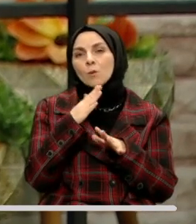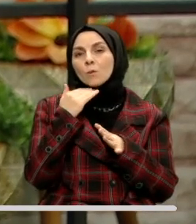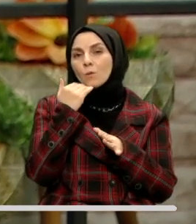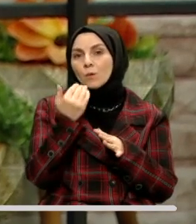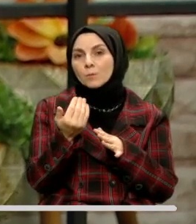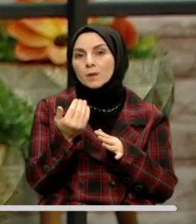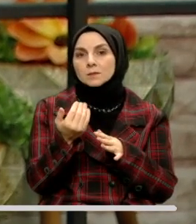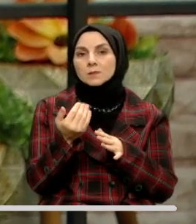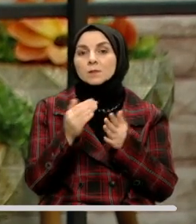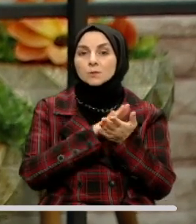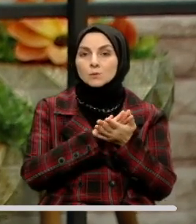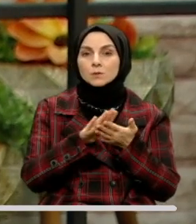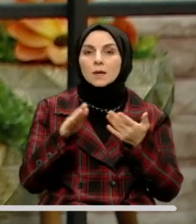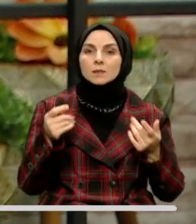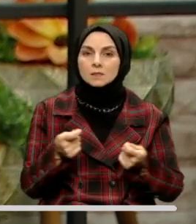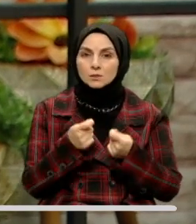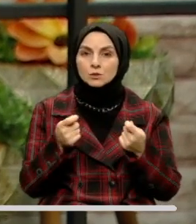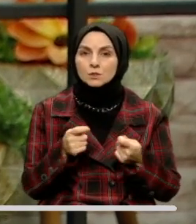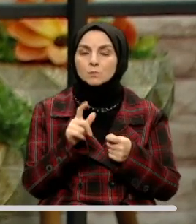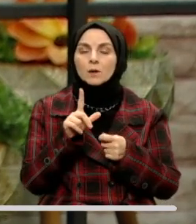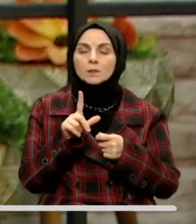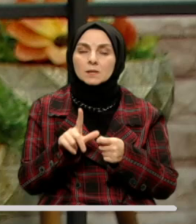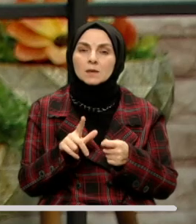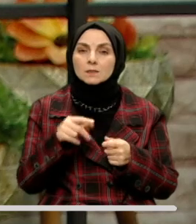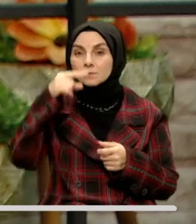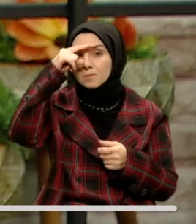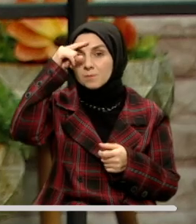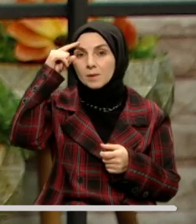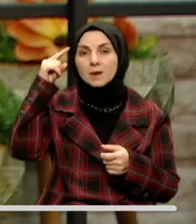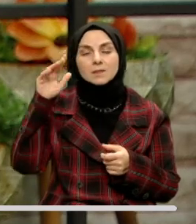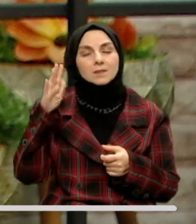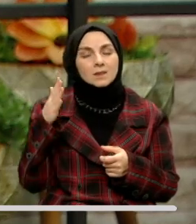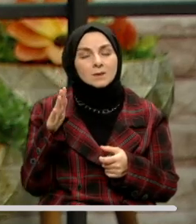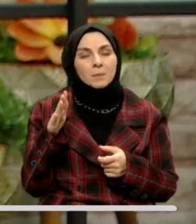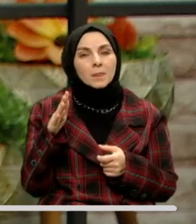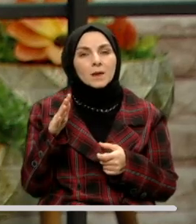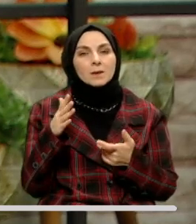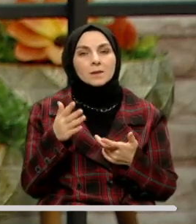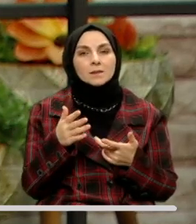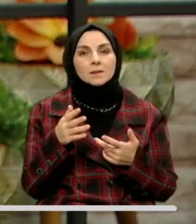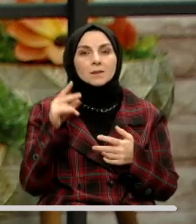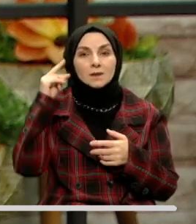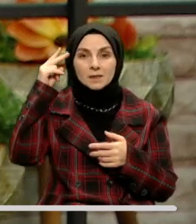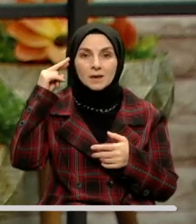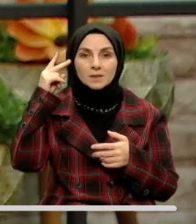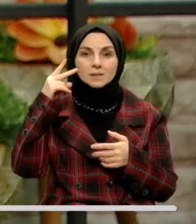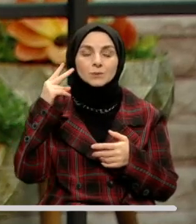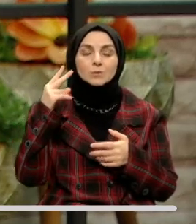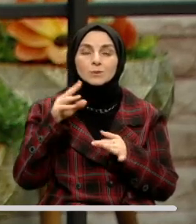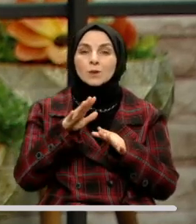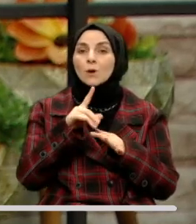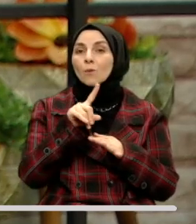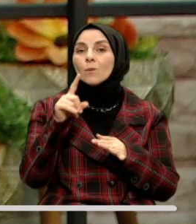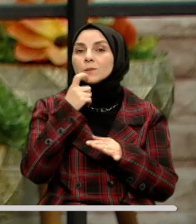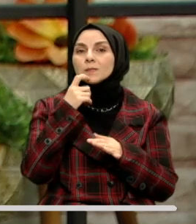üzerinden konuşmak, belki de hayalini kurduğumuz 10 yıl sonra gözlerimi kapattım, ne olmak istiyorum? Nerede